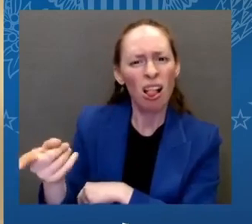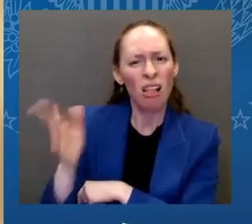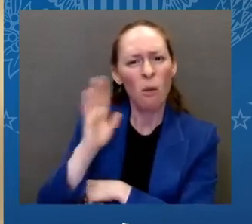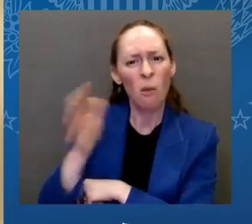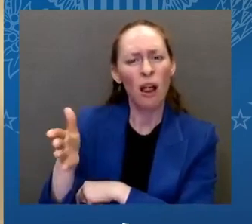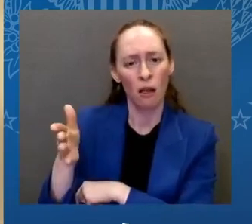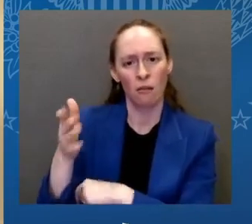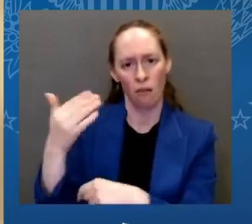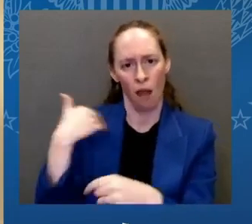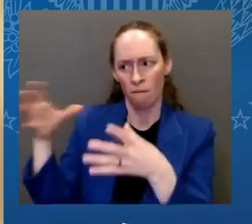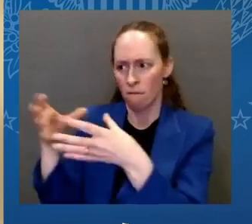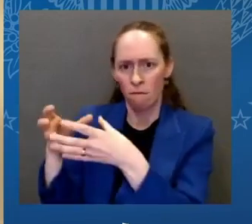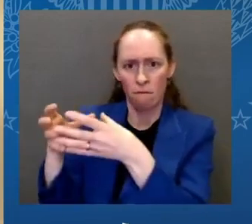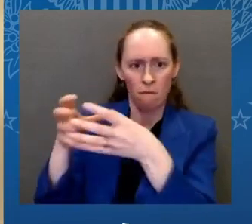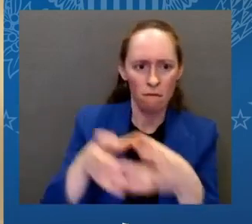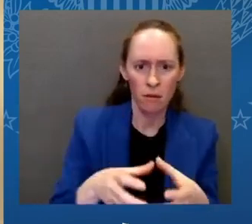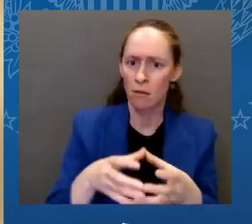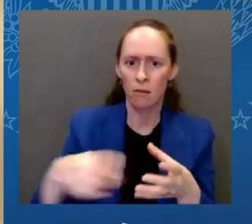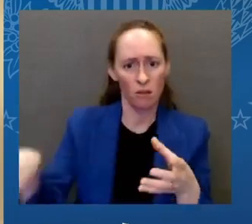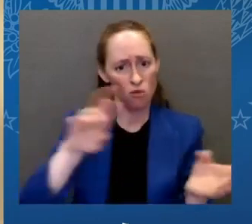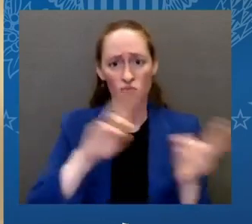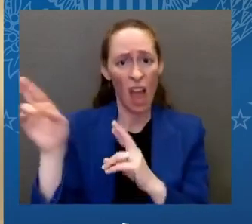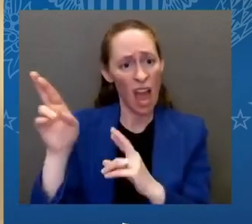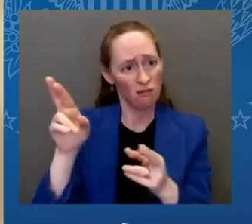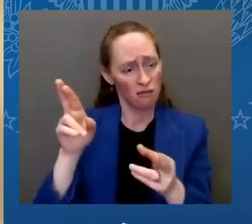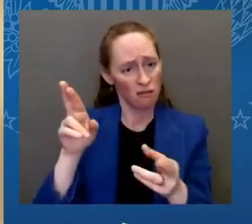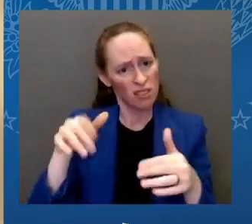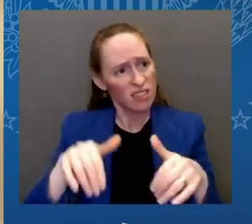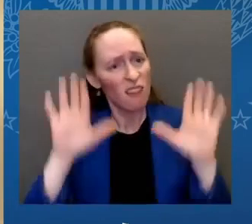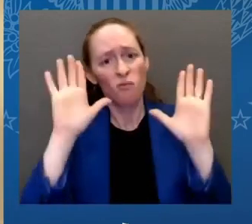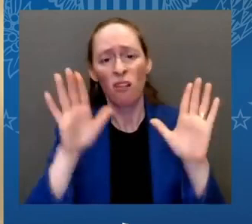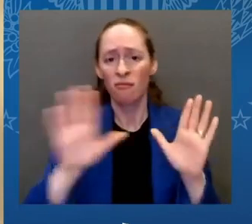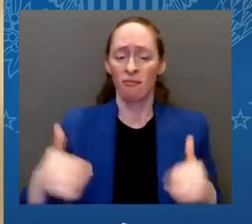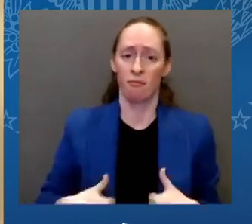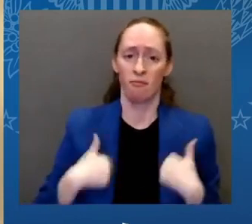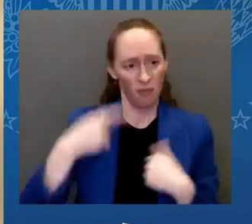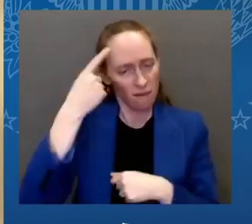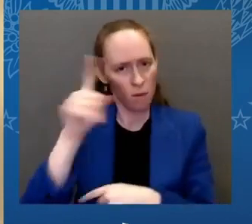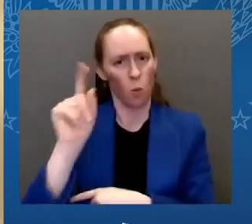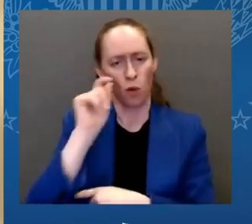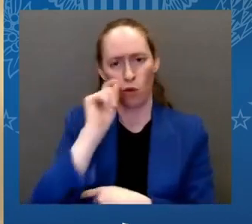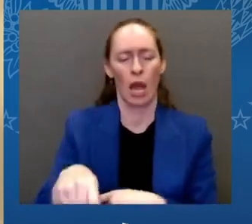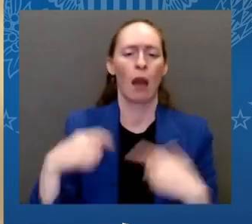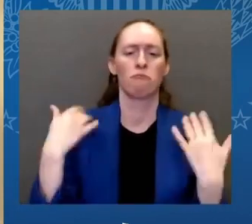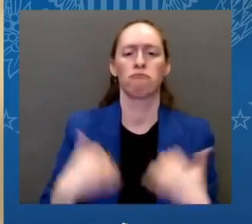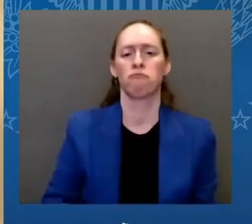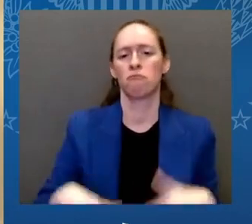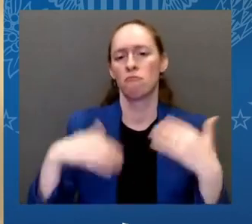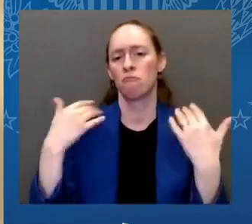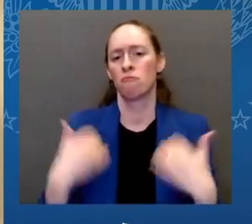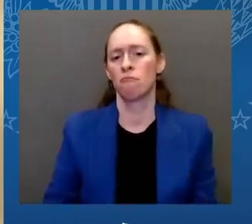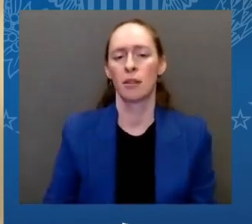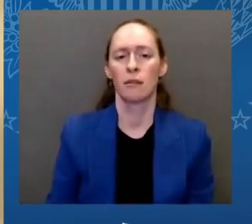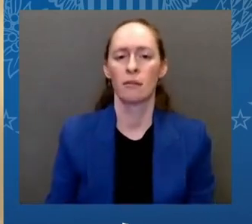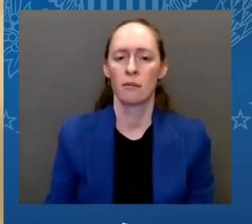свою країну. І це важливо, щоб президенти знали, що ми зробимо з свого боку все, що можливо для того,